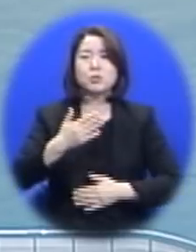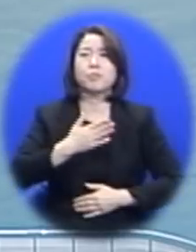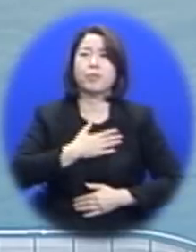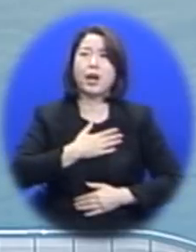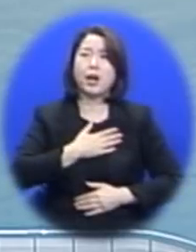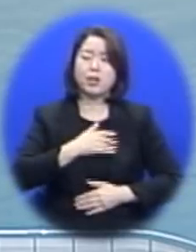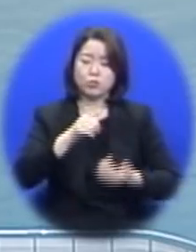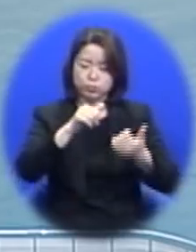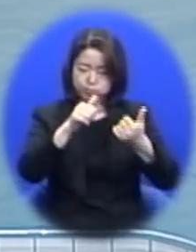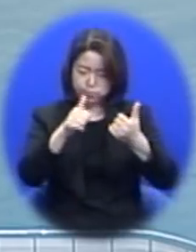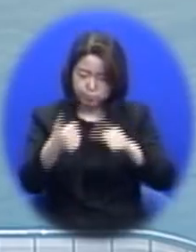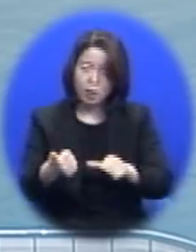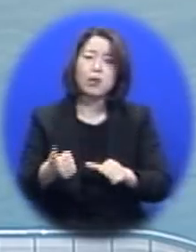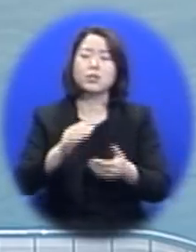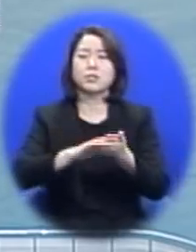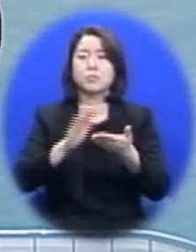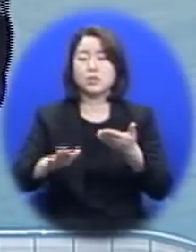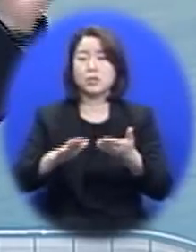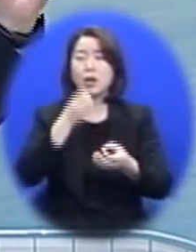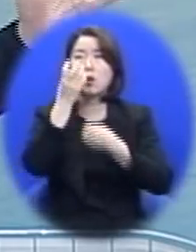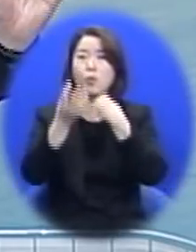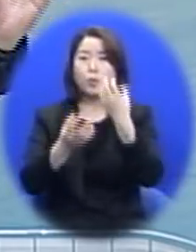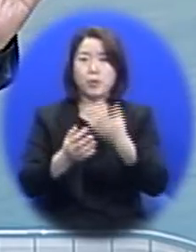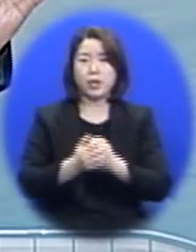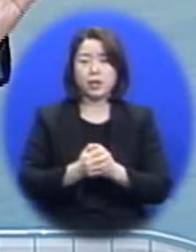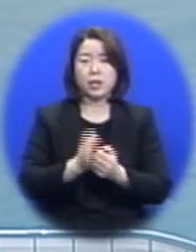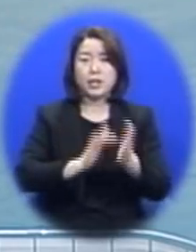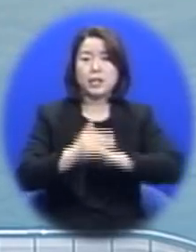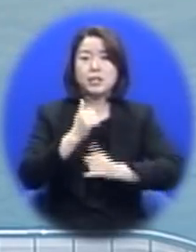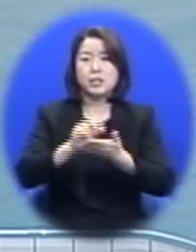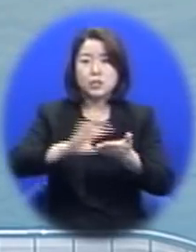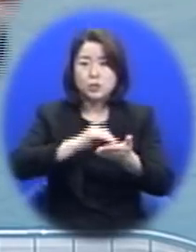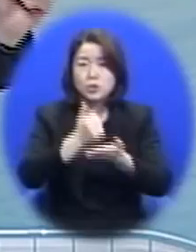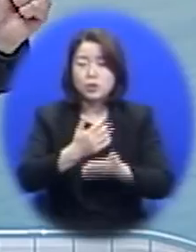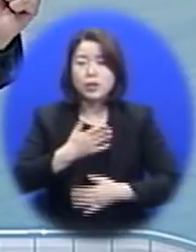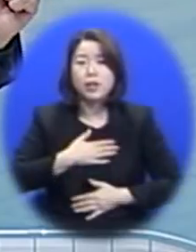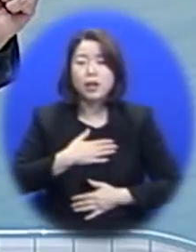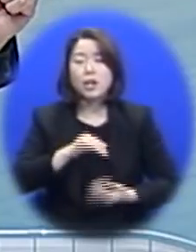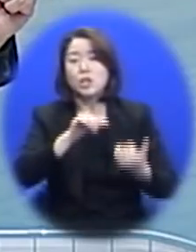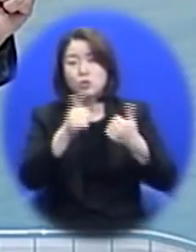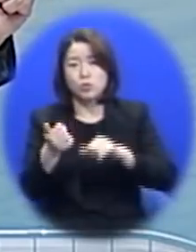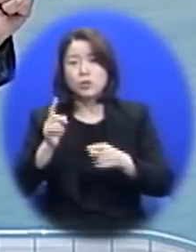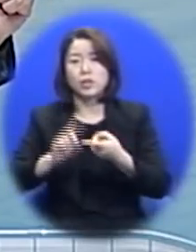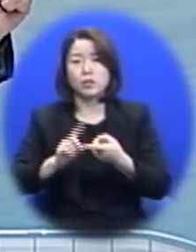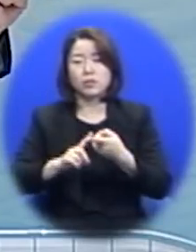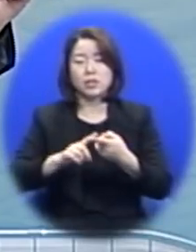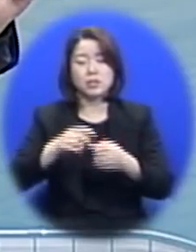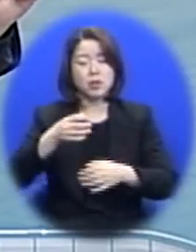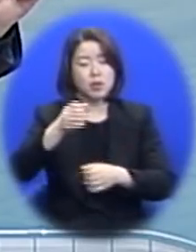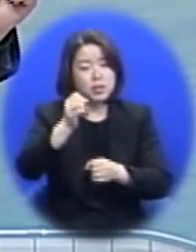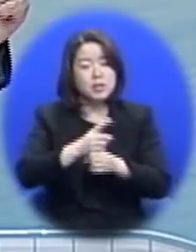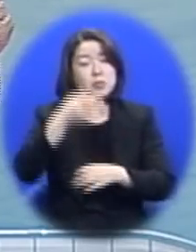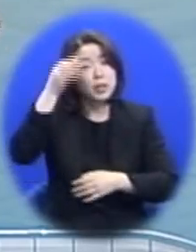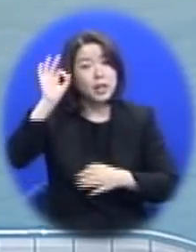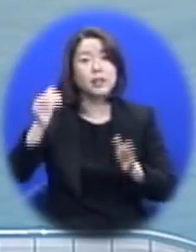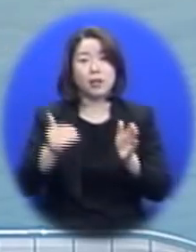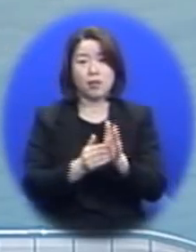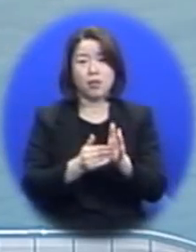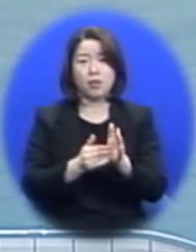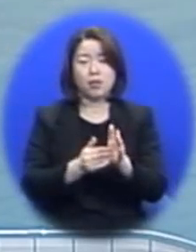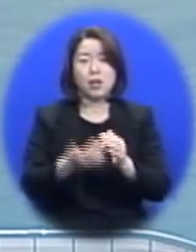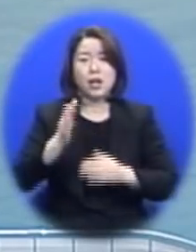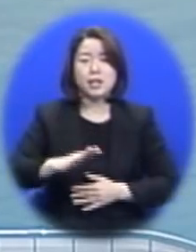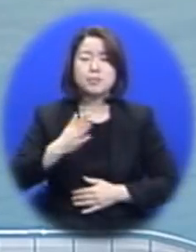고백입니다. 예수 그리스도와 내가 죽었다는 사실은 이미 깨달았어요. 그러나 내 입으로